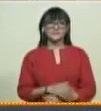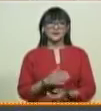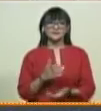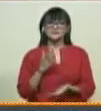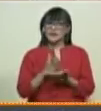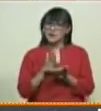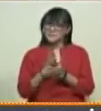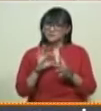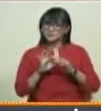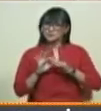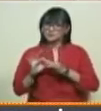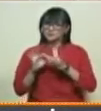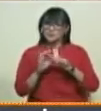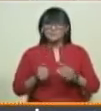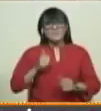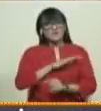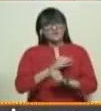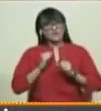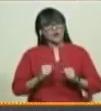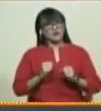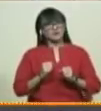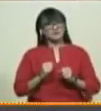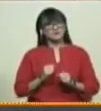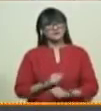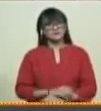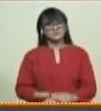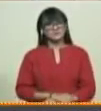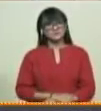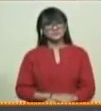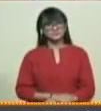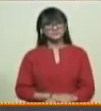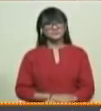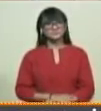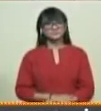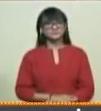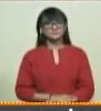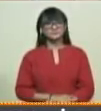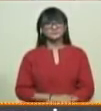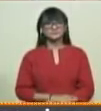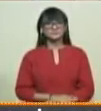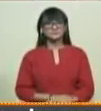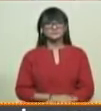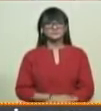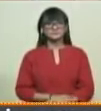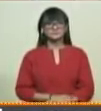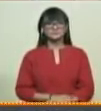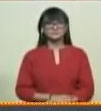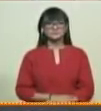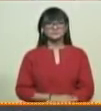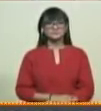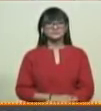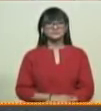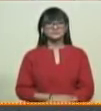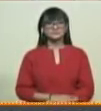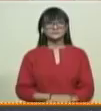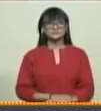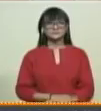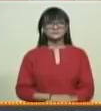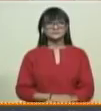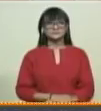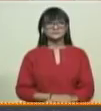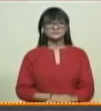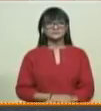relaciones, de hacernos cada vez más fuertes. Her zaman iyi ilişkilerimizi sağlamlaştırmak için çaba